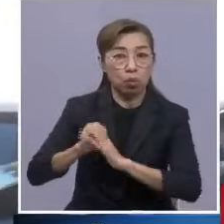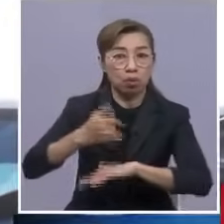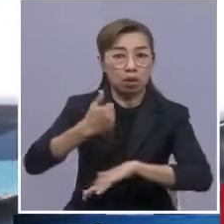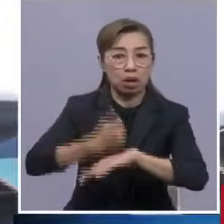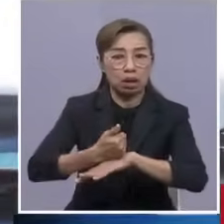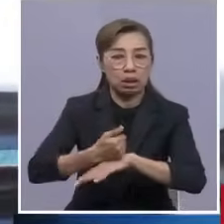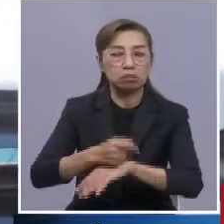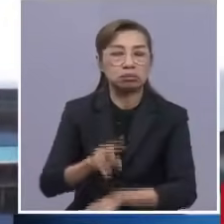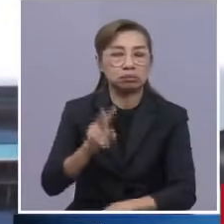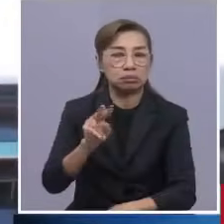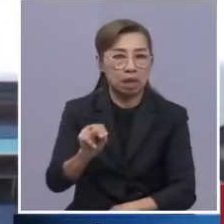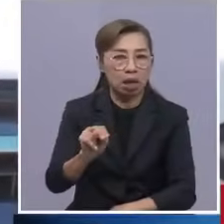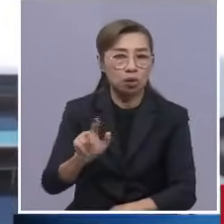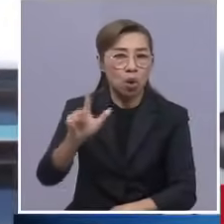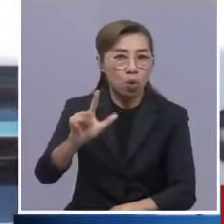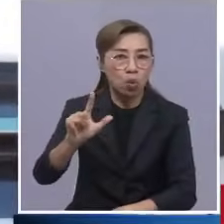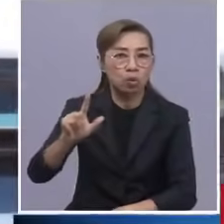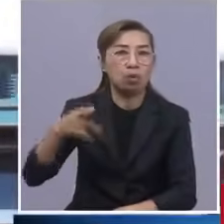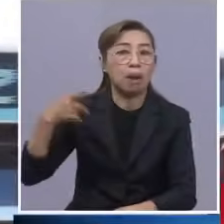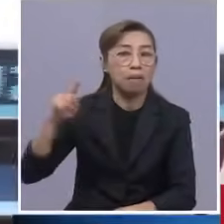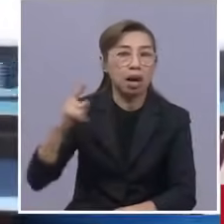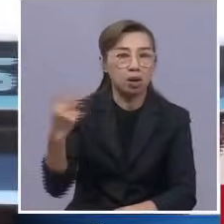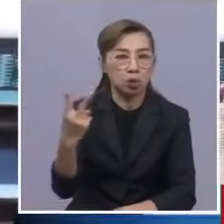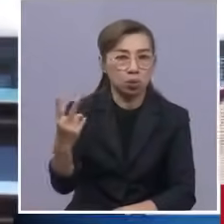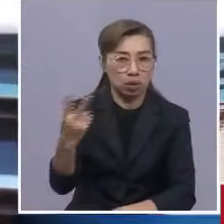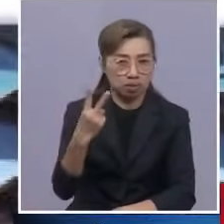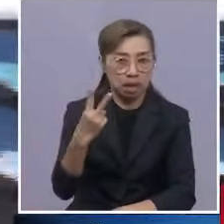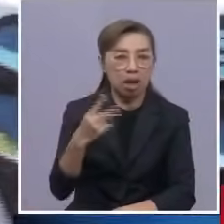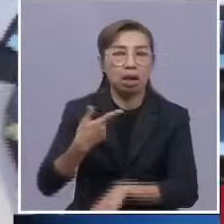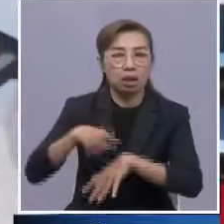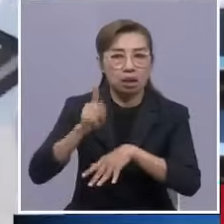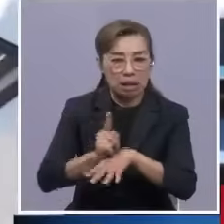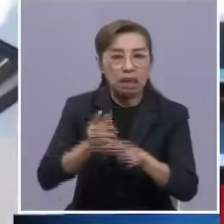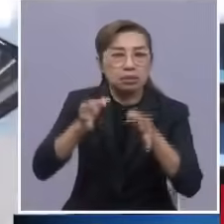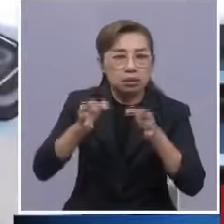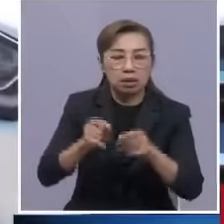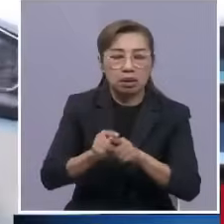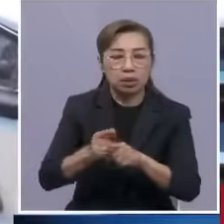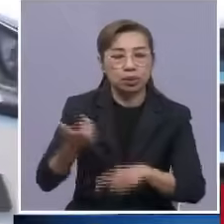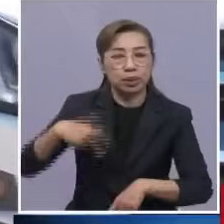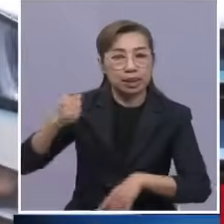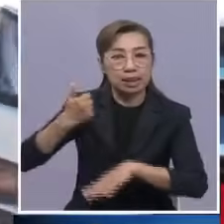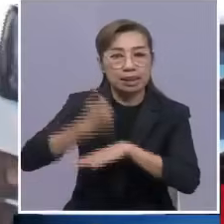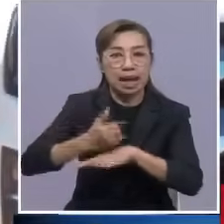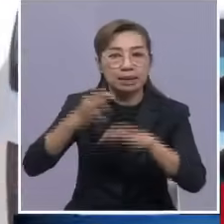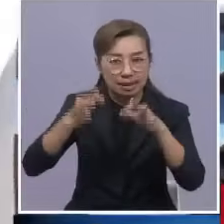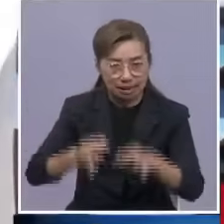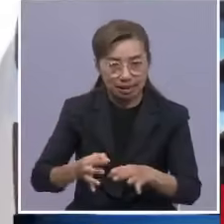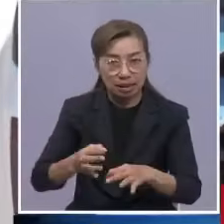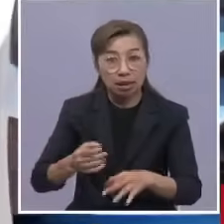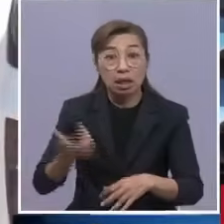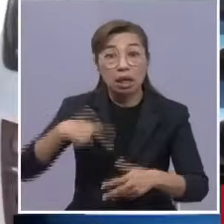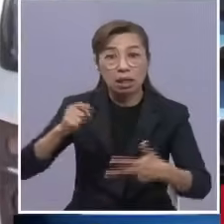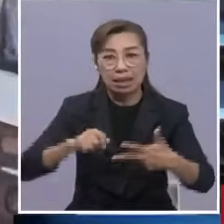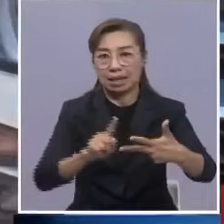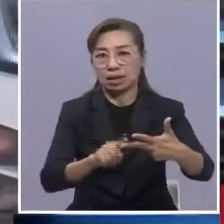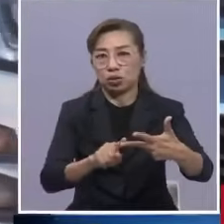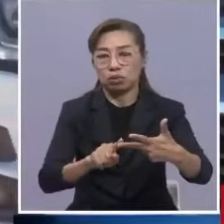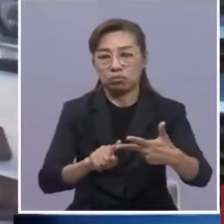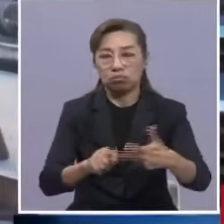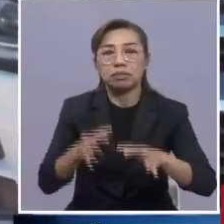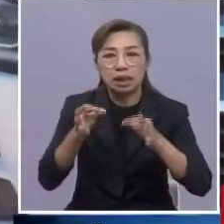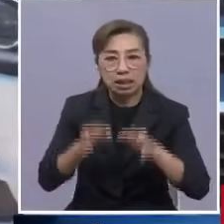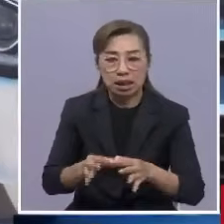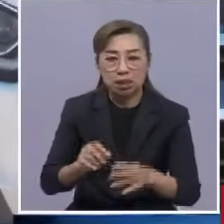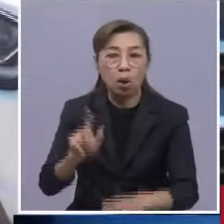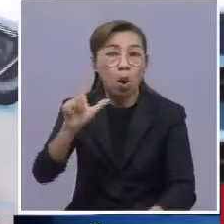จะนัดฟังคำพิพากษาตัดสินคดีนี้นะครับซึ่งเป็นศาลชั้นต้นครับลุงพลและป้าแตนครับ